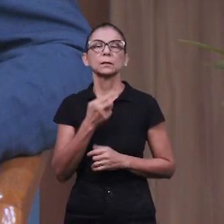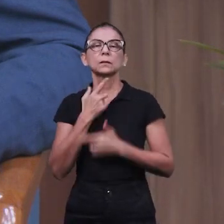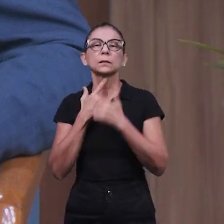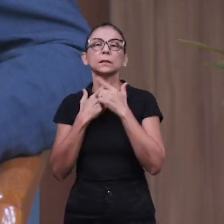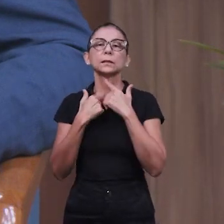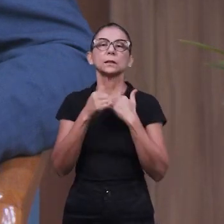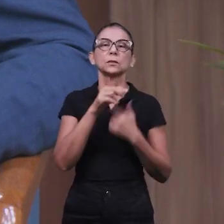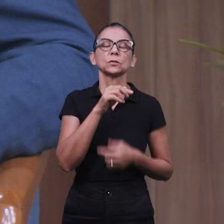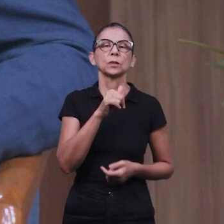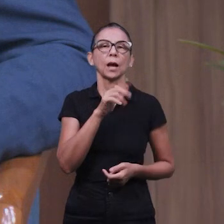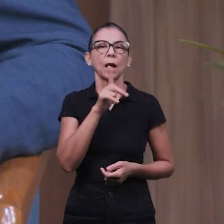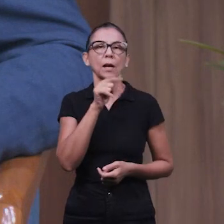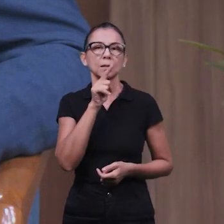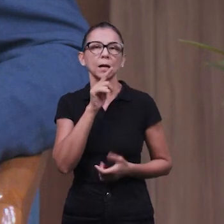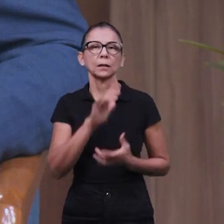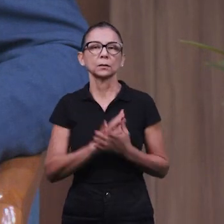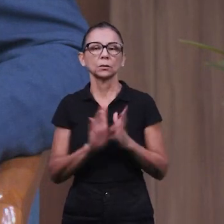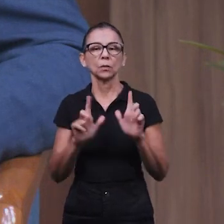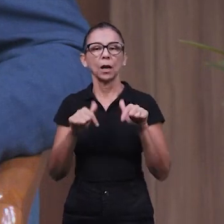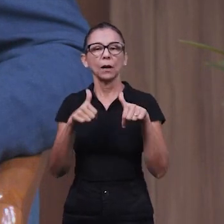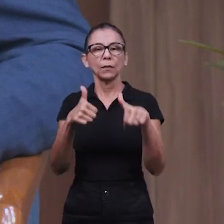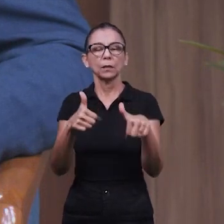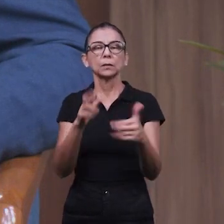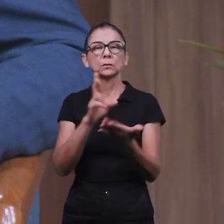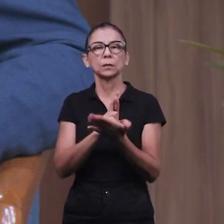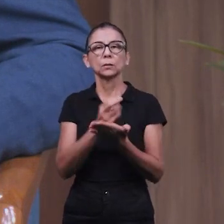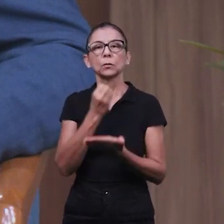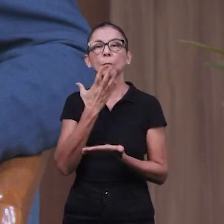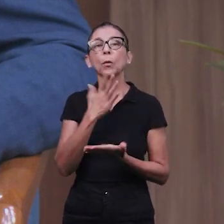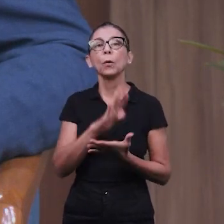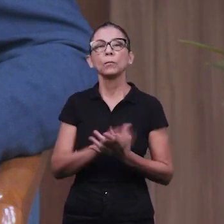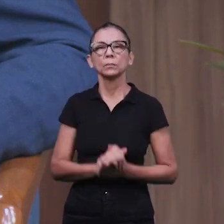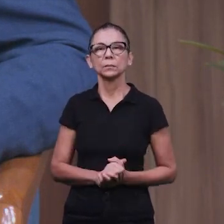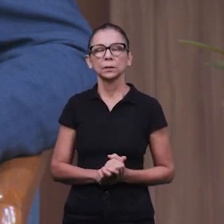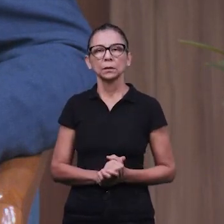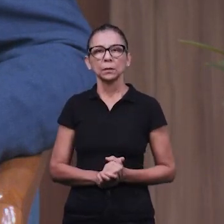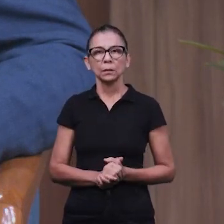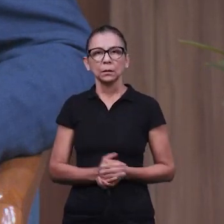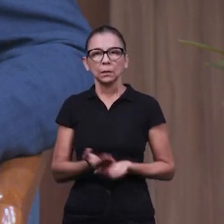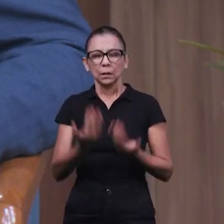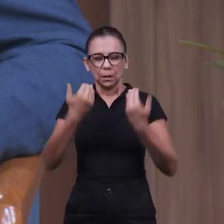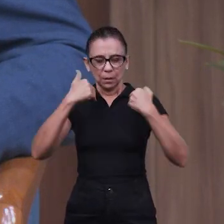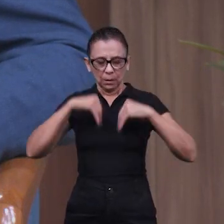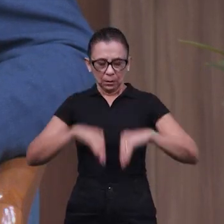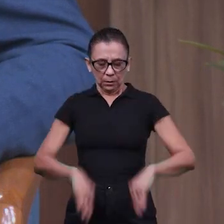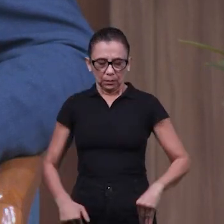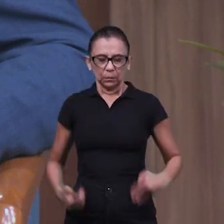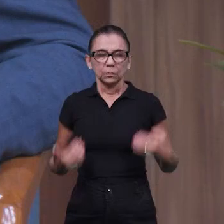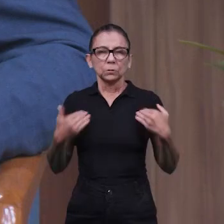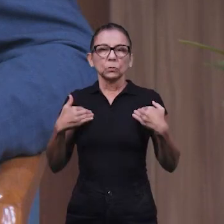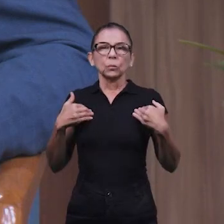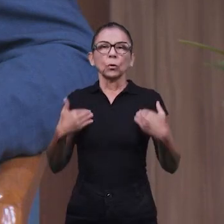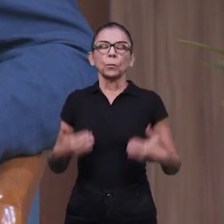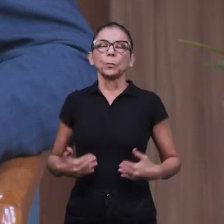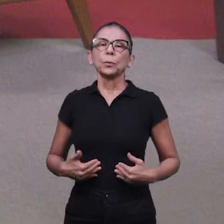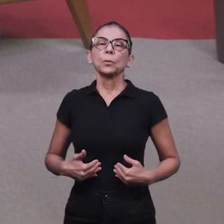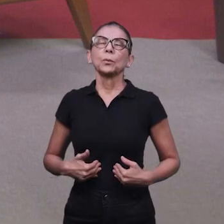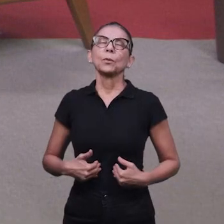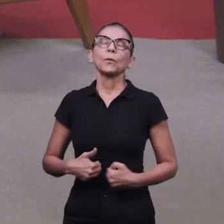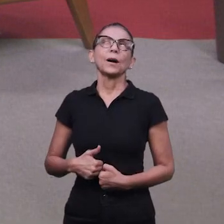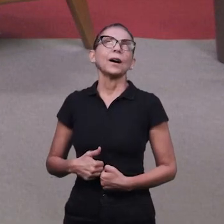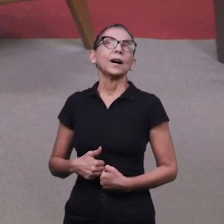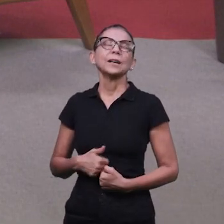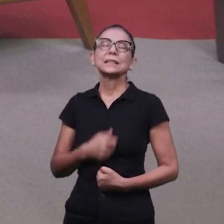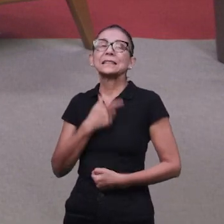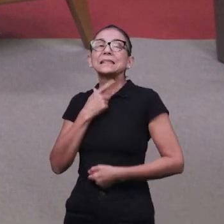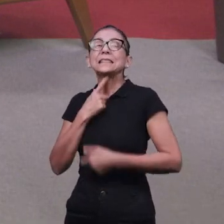l'eau, l'action bénéfique de l'eau, c'est le corps. C'est le corps qui est bénéficié, n'est-ce